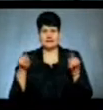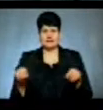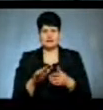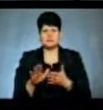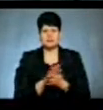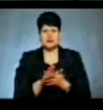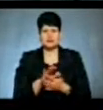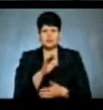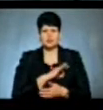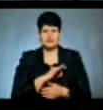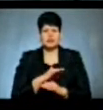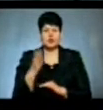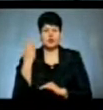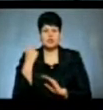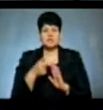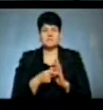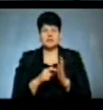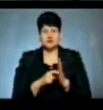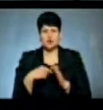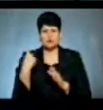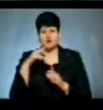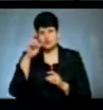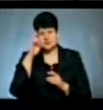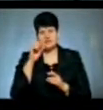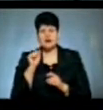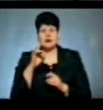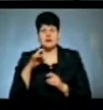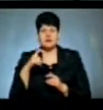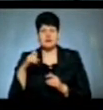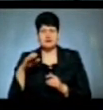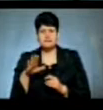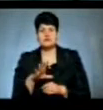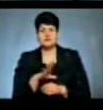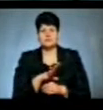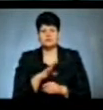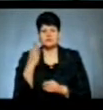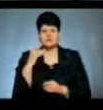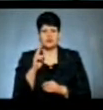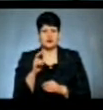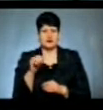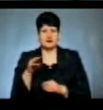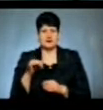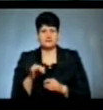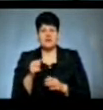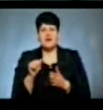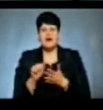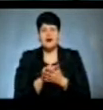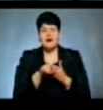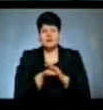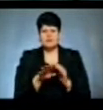безоплатне користування колишнім приміщенням обласного державного архіву, який був розміщений у катедрі. Архів був створений у